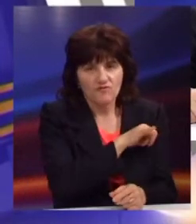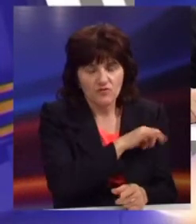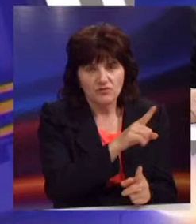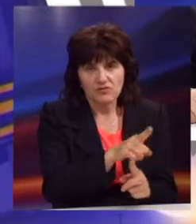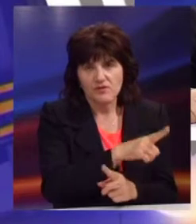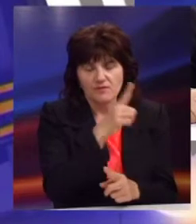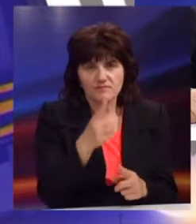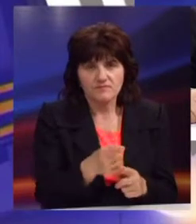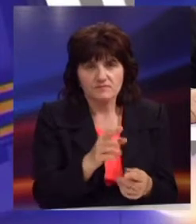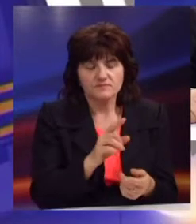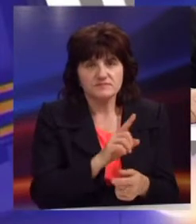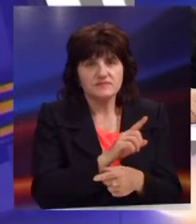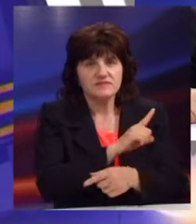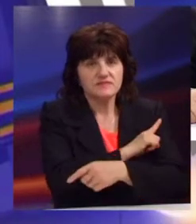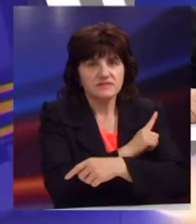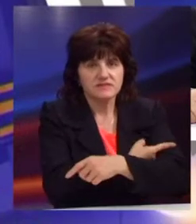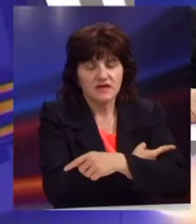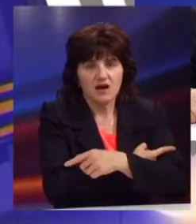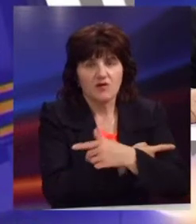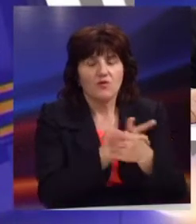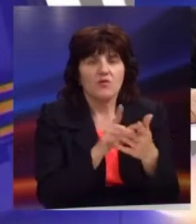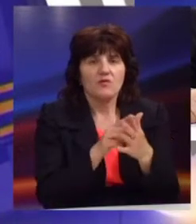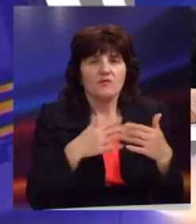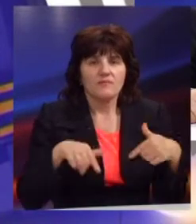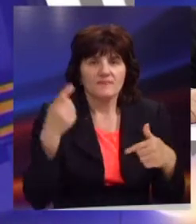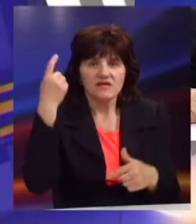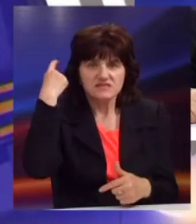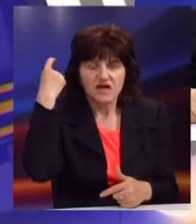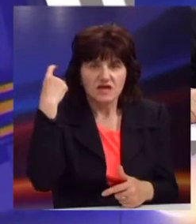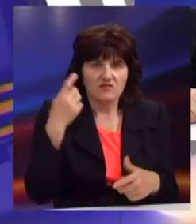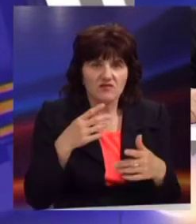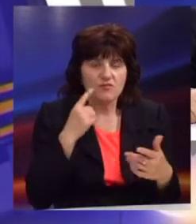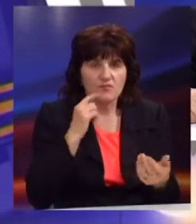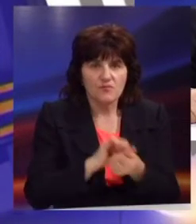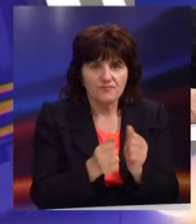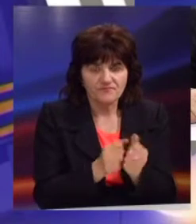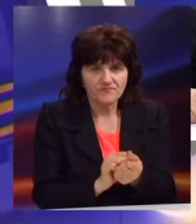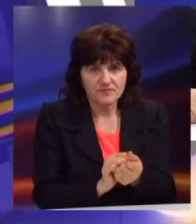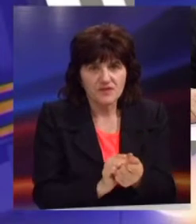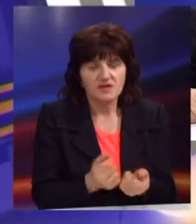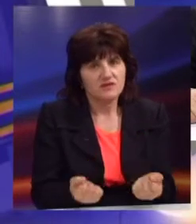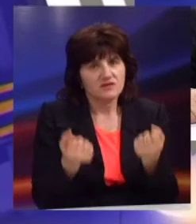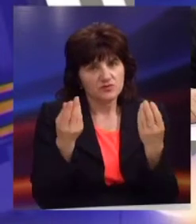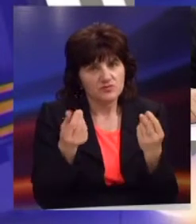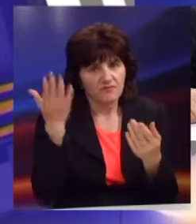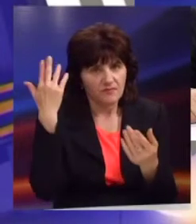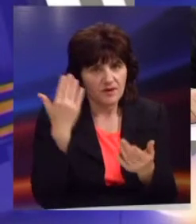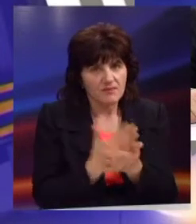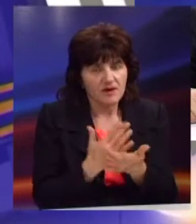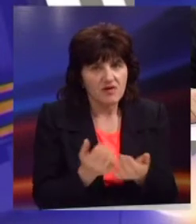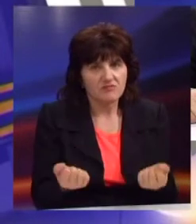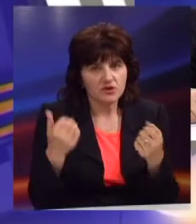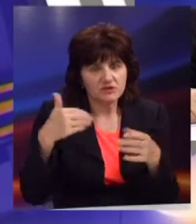je svom snagom koristila mere našeg sekretarijata koje su u vreme najžešće ekonomske krize